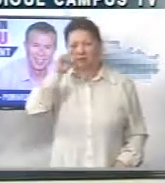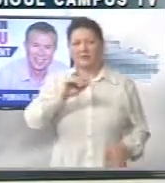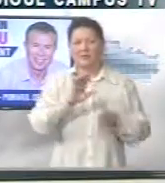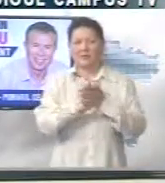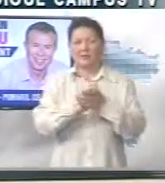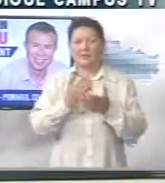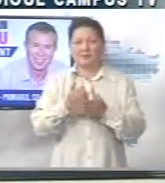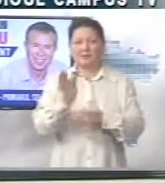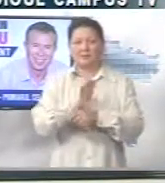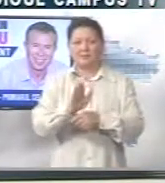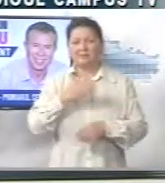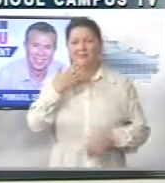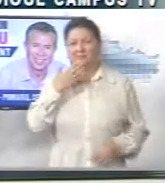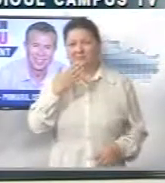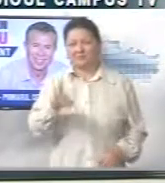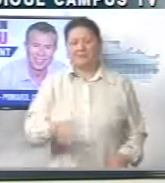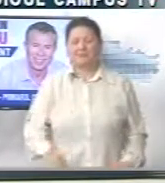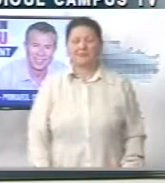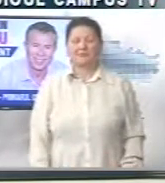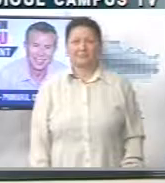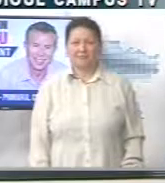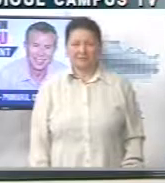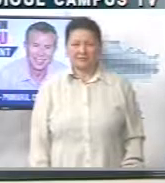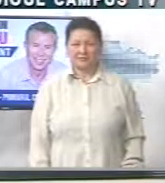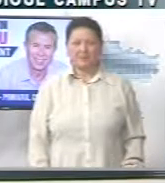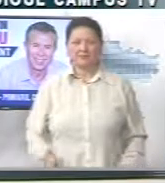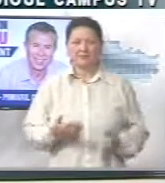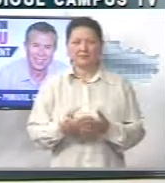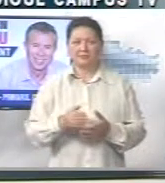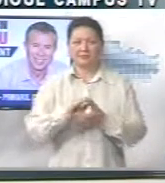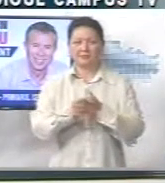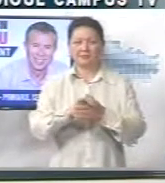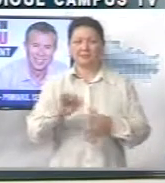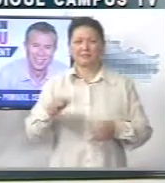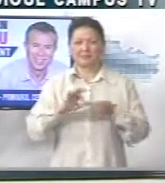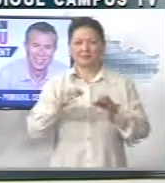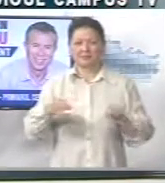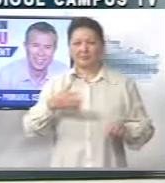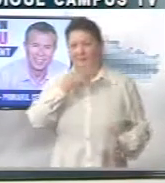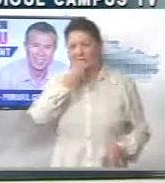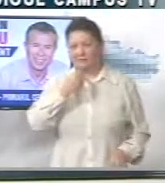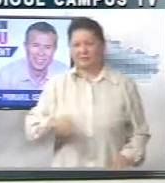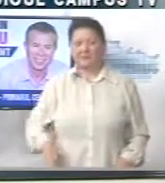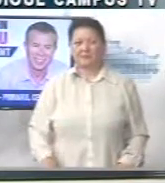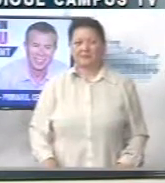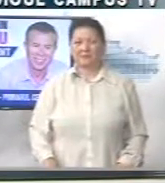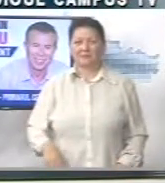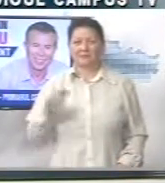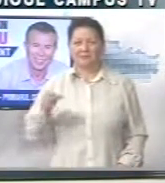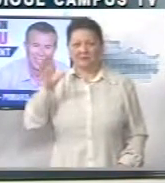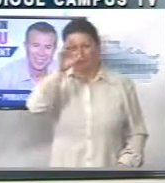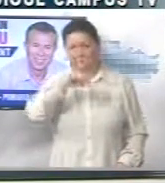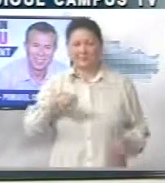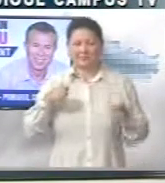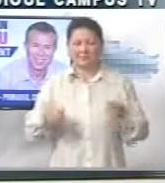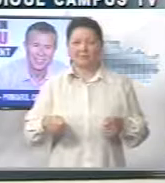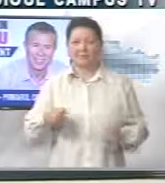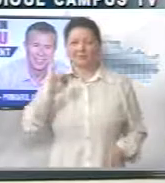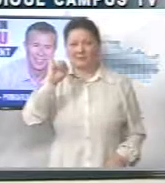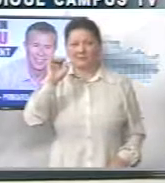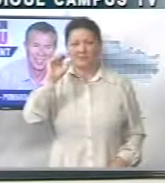alt telespectator. Vă mulțumim pentru felicitări și pentru cuvintele frumoase. Bună seara, domnule Ionescu, ce